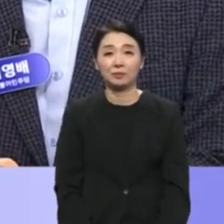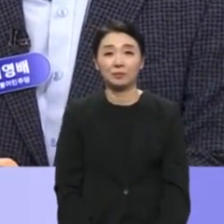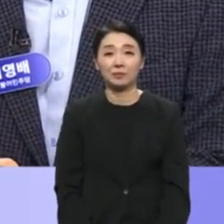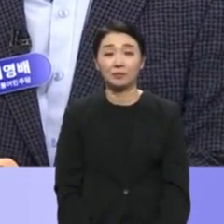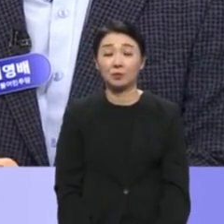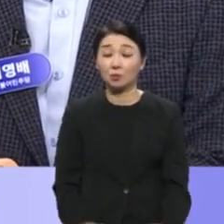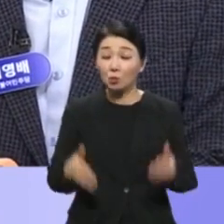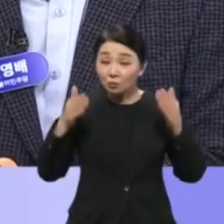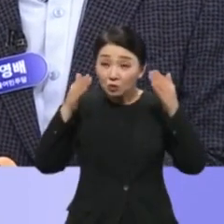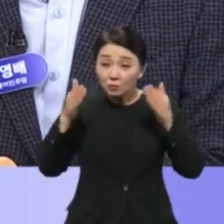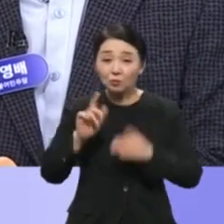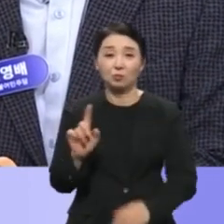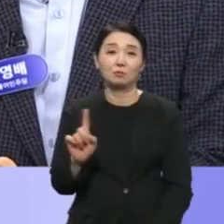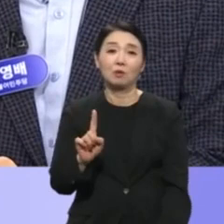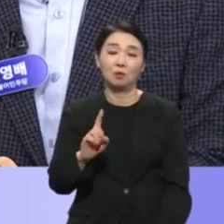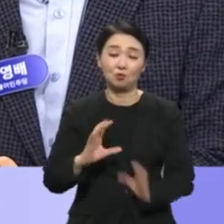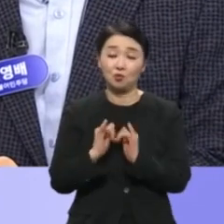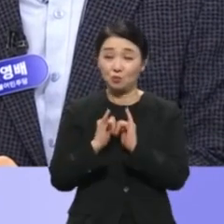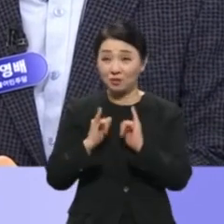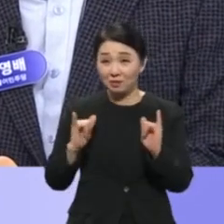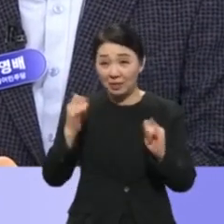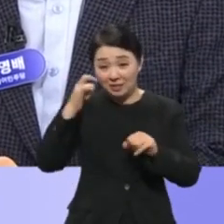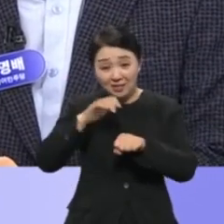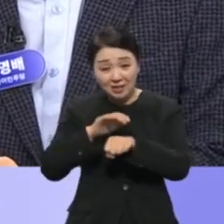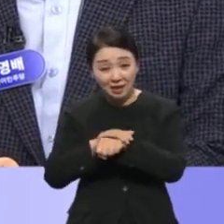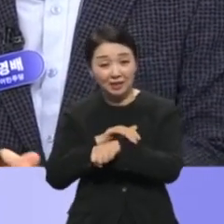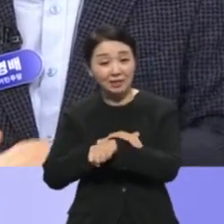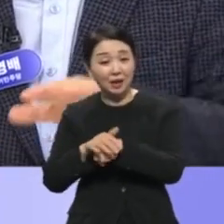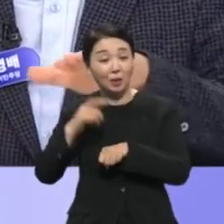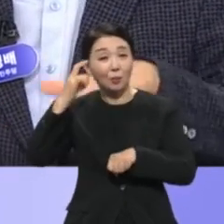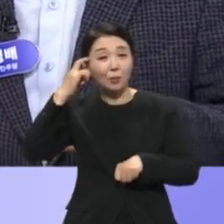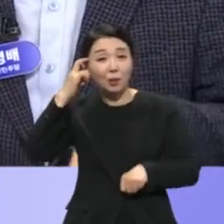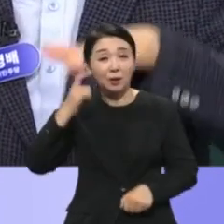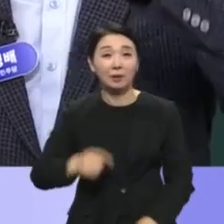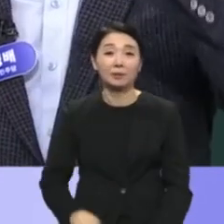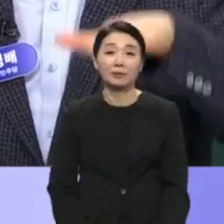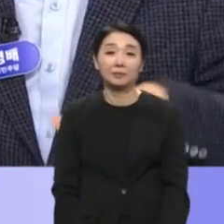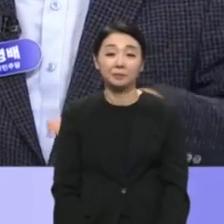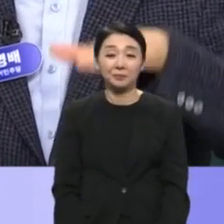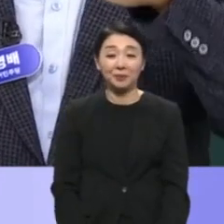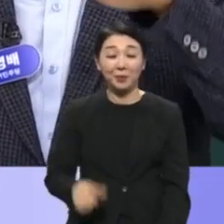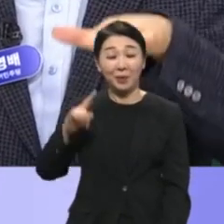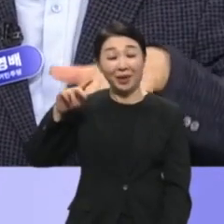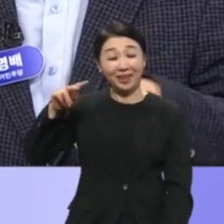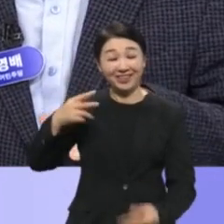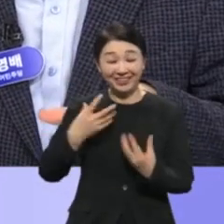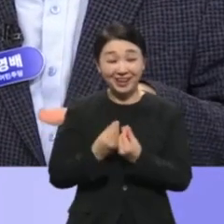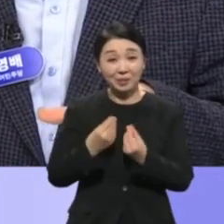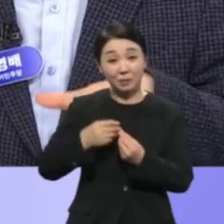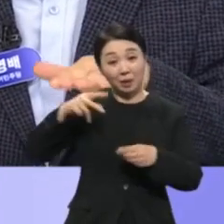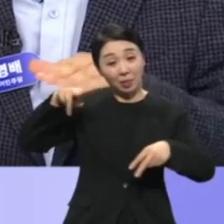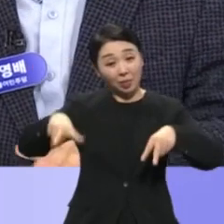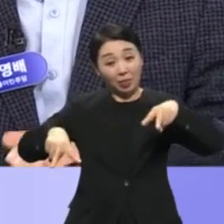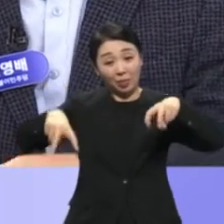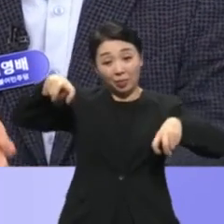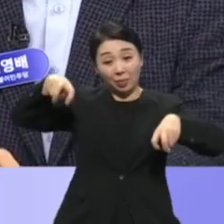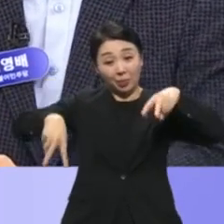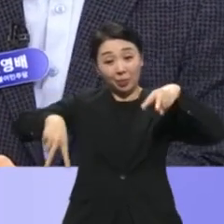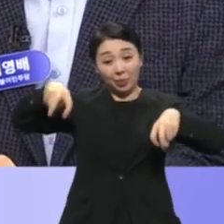주목할 것은 국민들께서 그래도 보면 현명하신게 이렇게 시소 널뛰기를 하는 거 같지만은